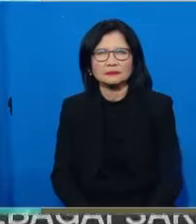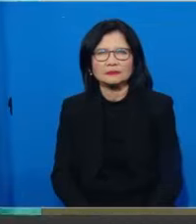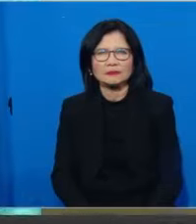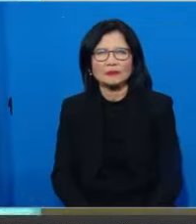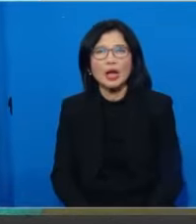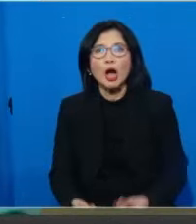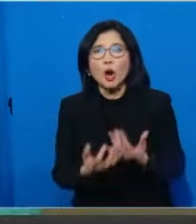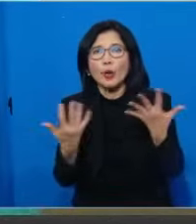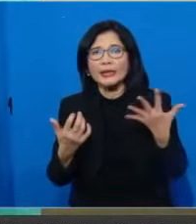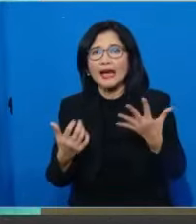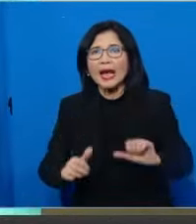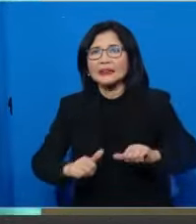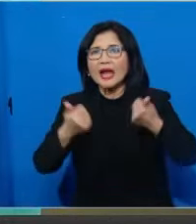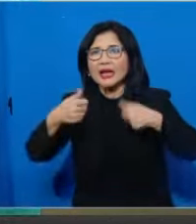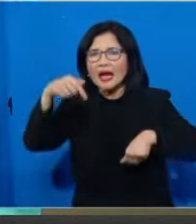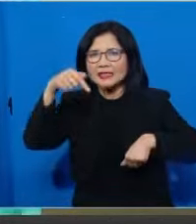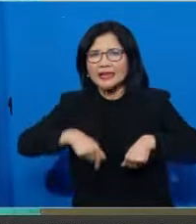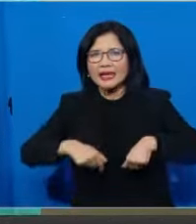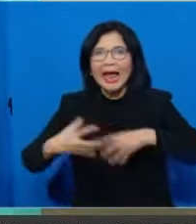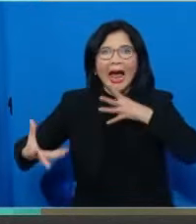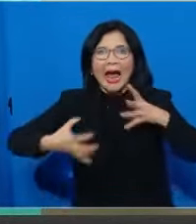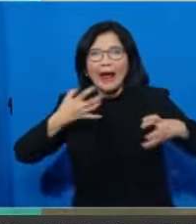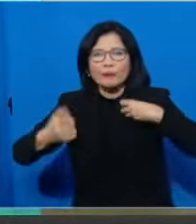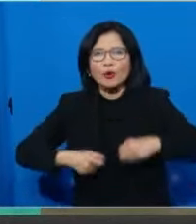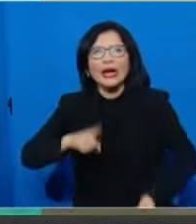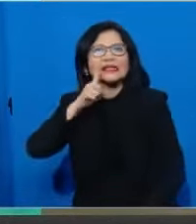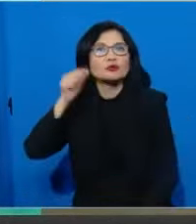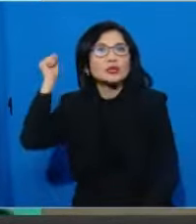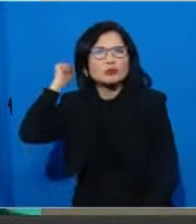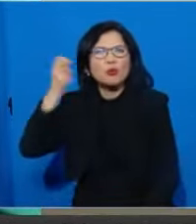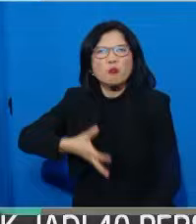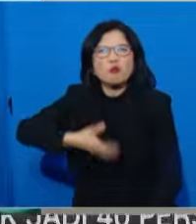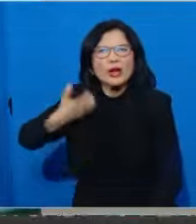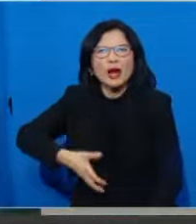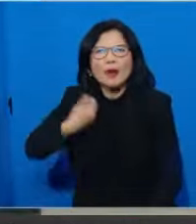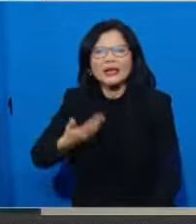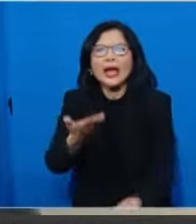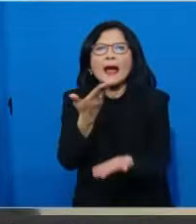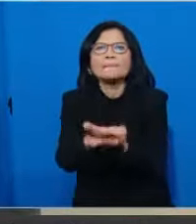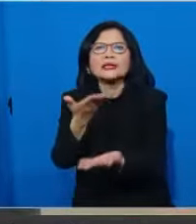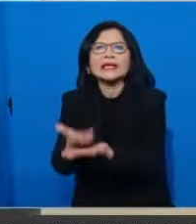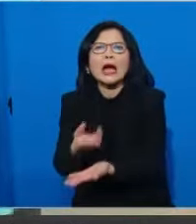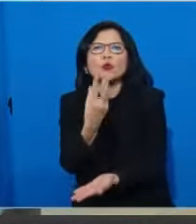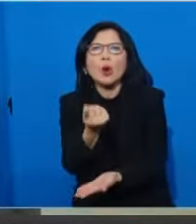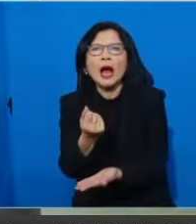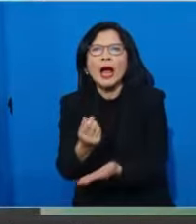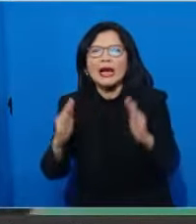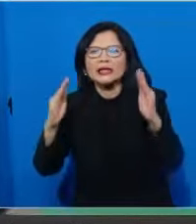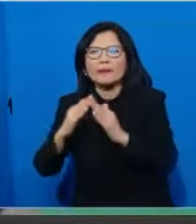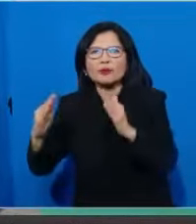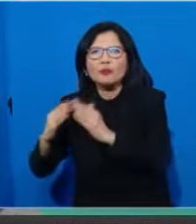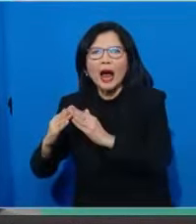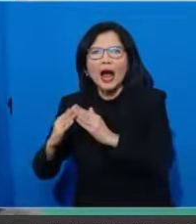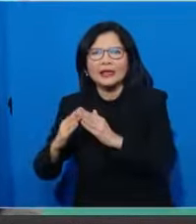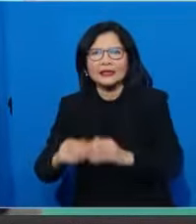Warga Tangerang Selatan, Banten dan sekitarnya dibuat heboh oleh aksi ibu-ibu yang marah saat meminta sedekah di perumahan Ciputat Baru.